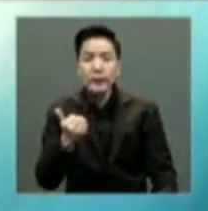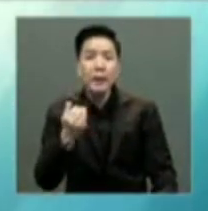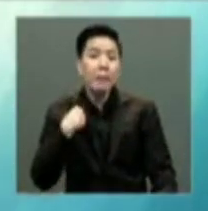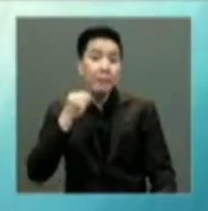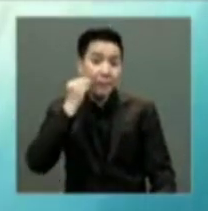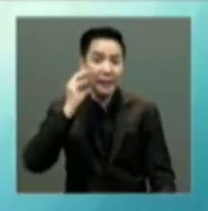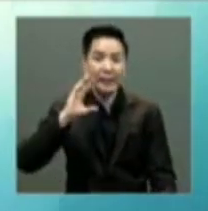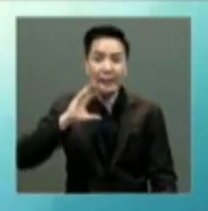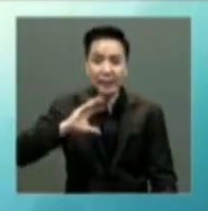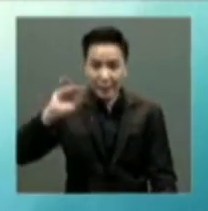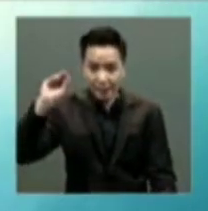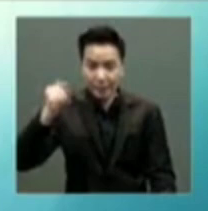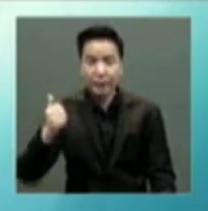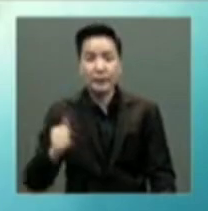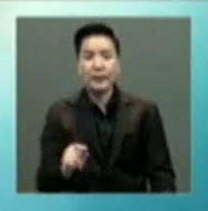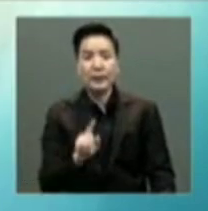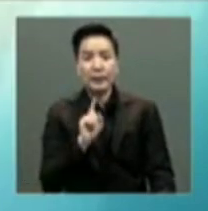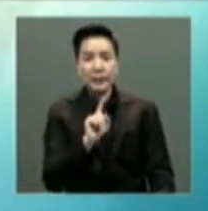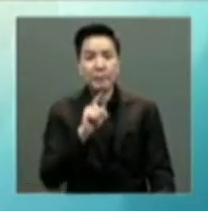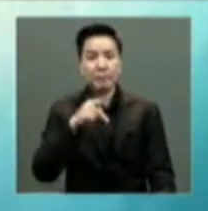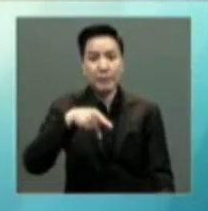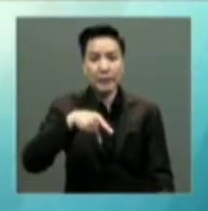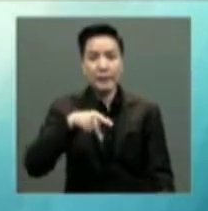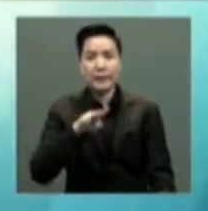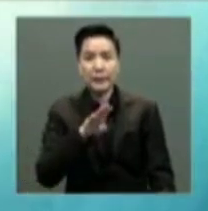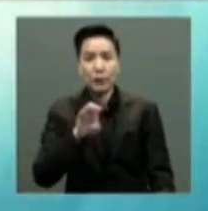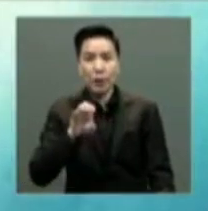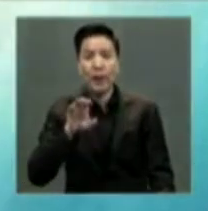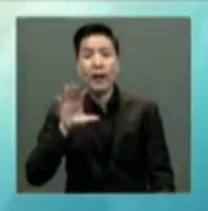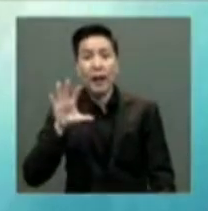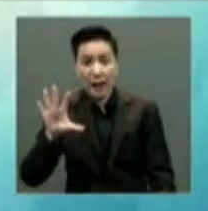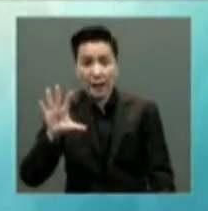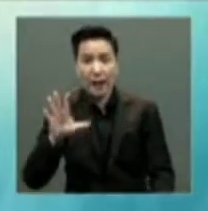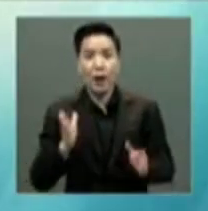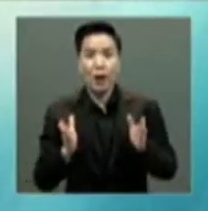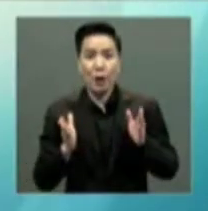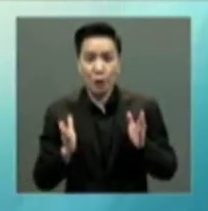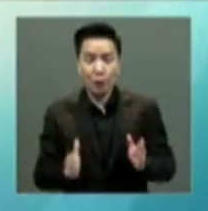รายแล้วก็หายกลับบ้านไปแล้ว 1, 400 5